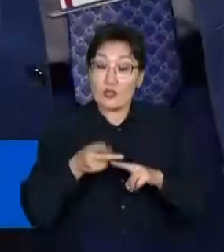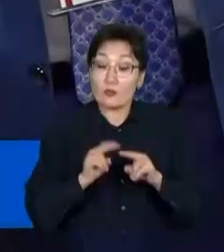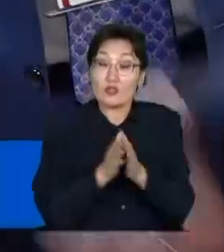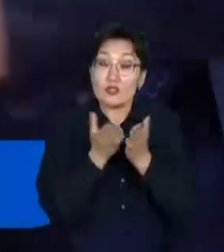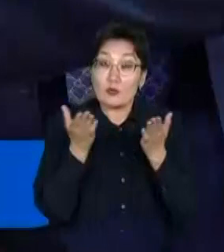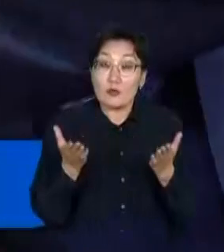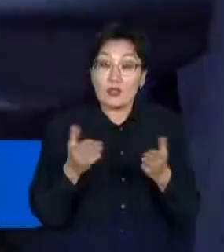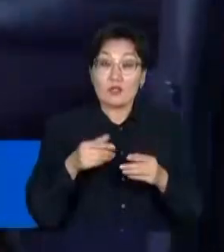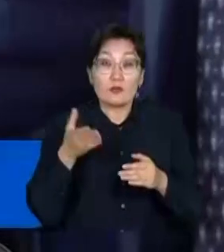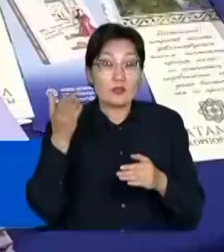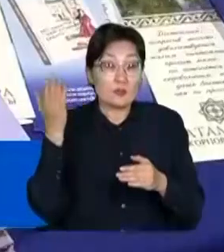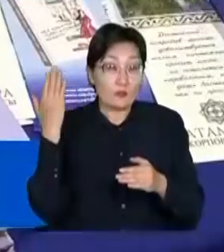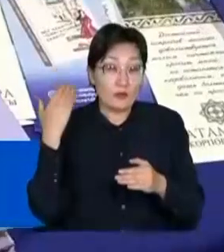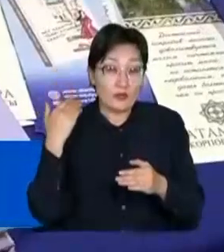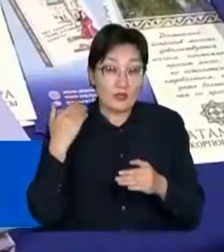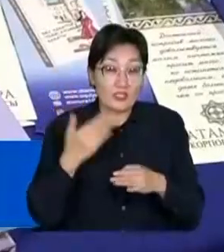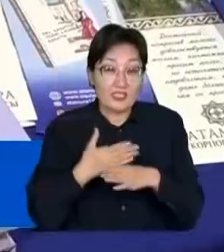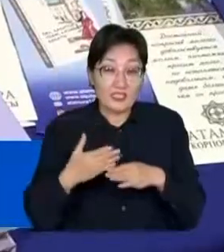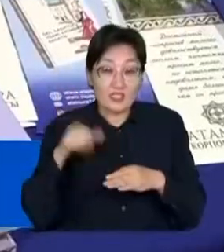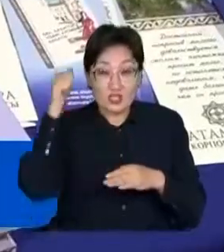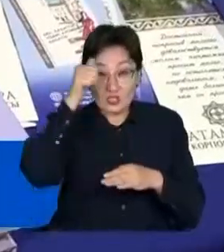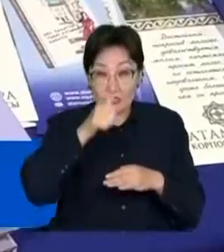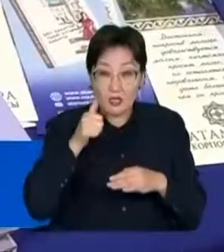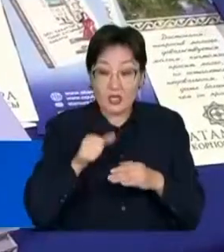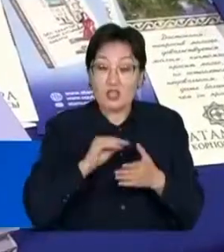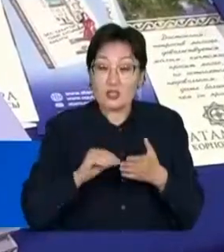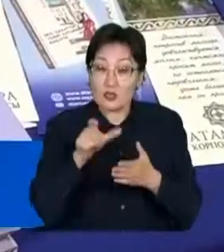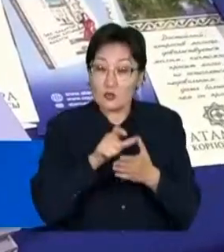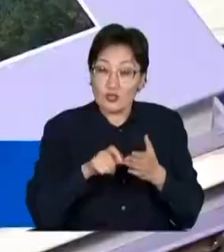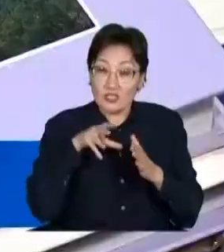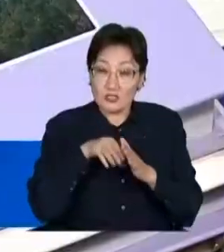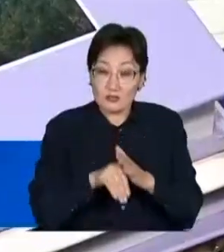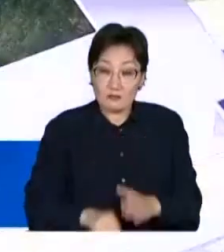кітабына кейінгі жылдарда жазылған өлеңдері мен поэмалары топтастырылған.